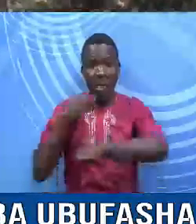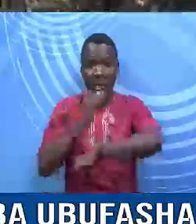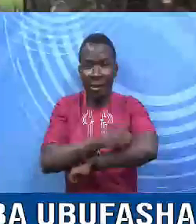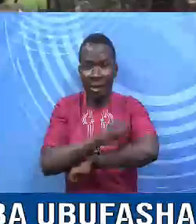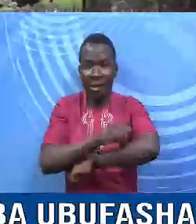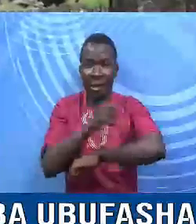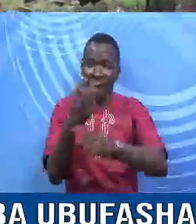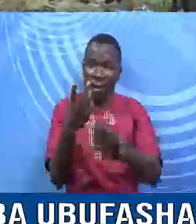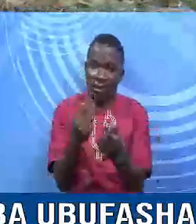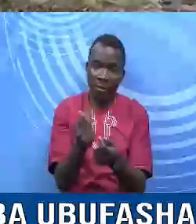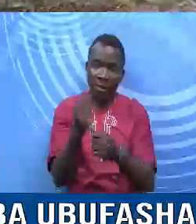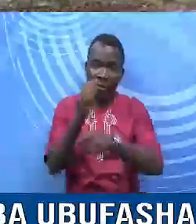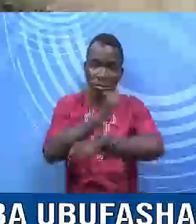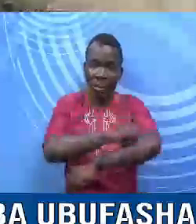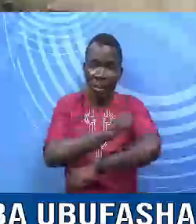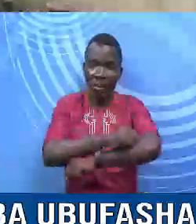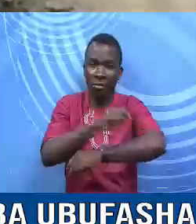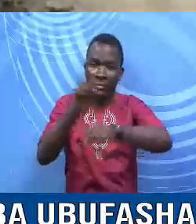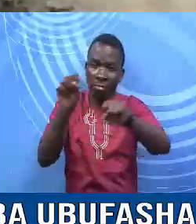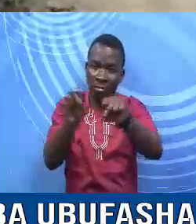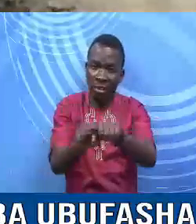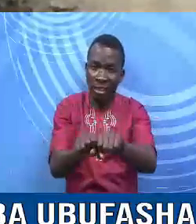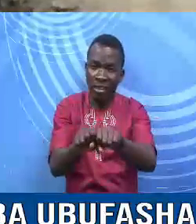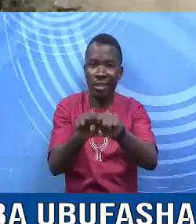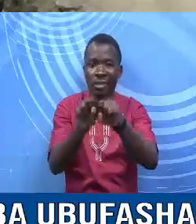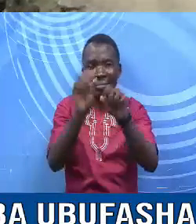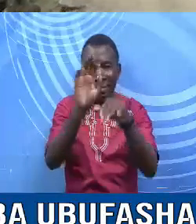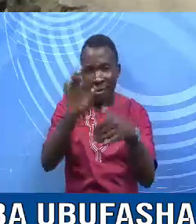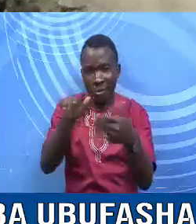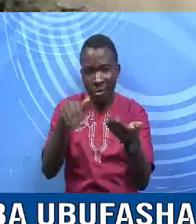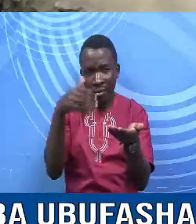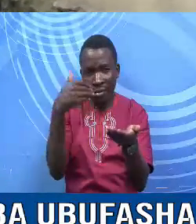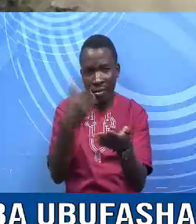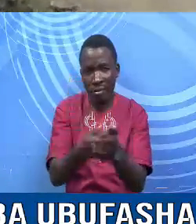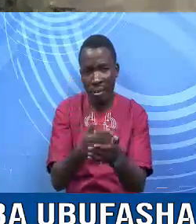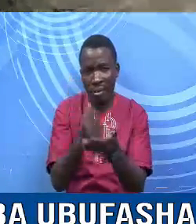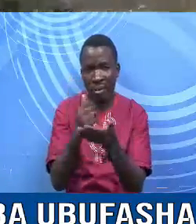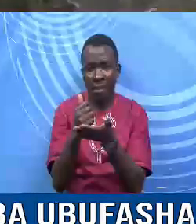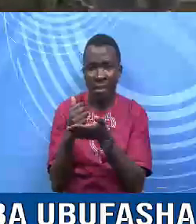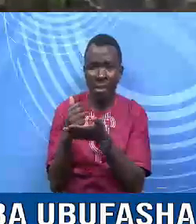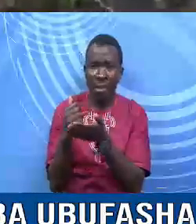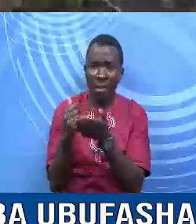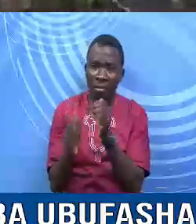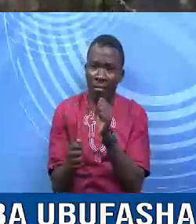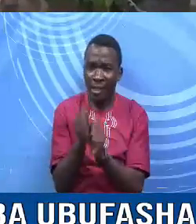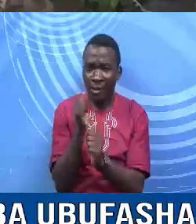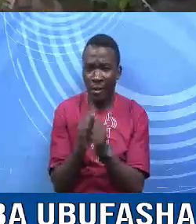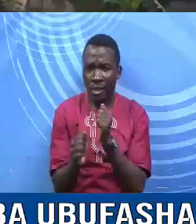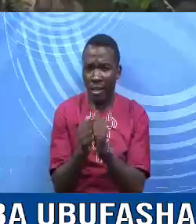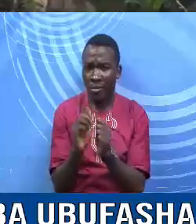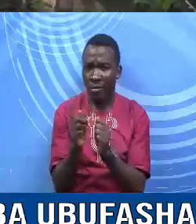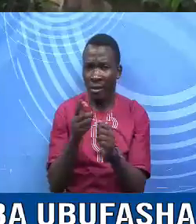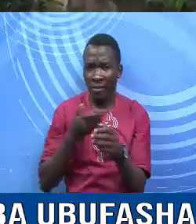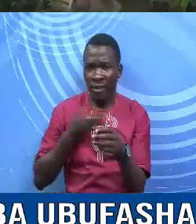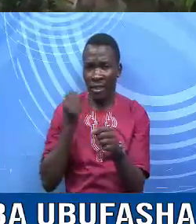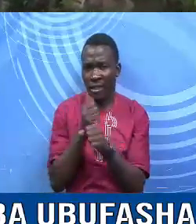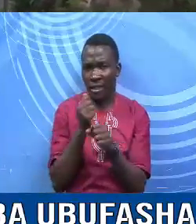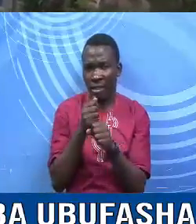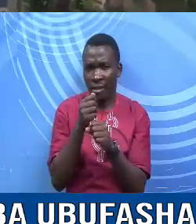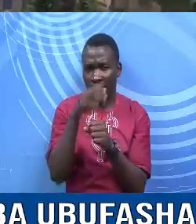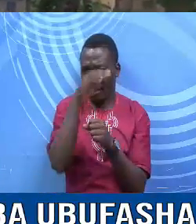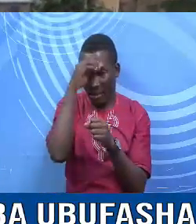amafaranga yo ku ishuri inkweto ibyo byose rero byifasha urumwe nta naho ukura bumva ko biba bigoye